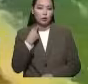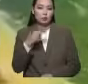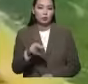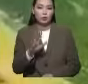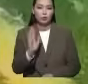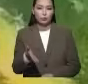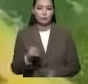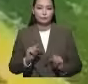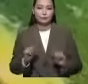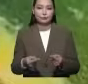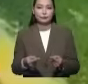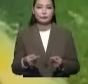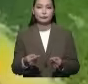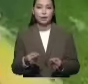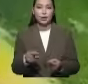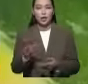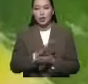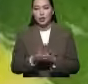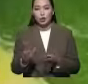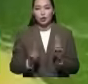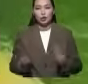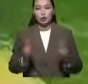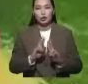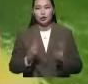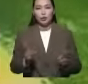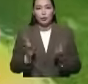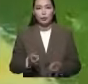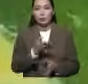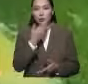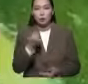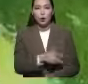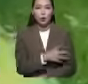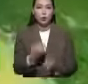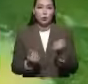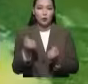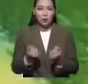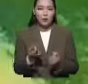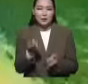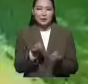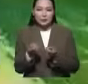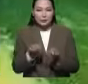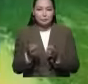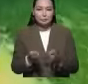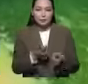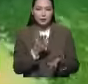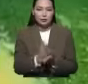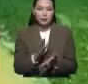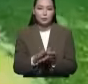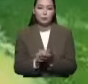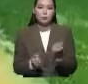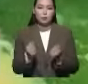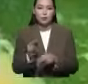бостандығынан айырылуы мүмкін. Ешкім зардап шеккен жоқ, қызметтік автокөлікке сәл ғана залал келді дейді департамент өкілдері.